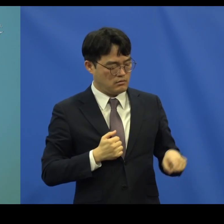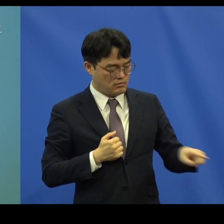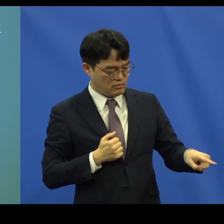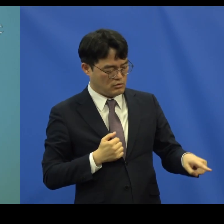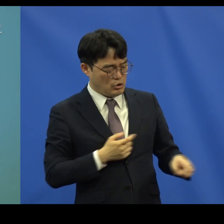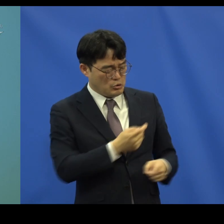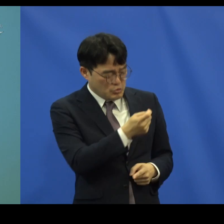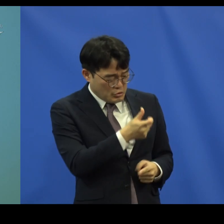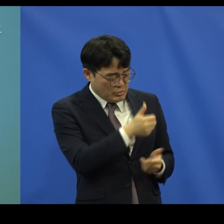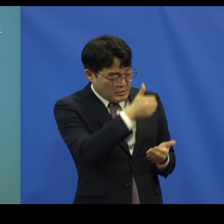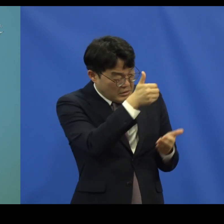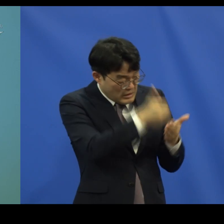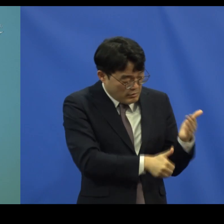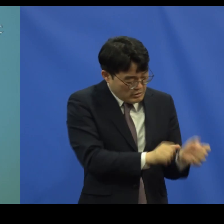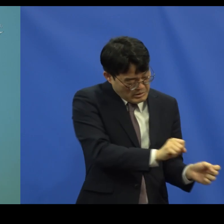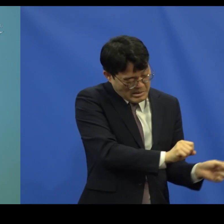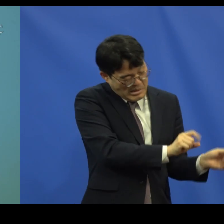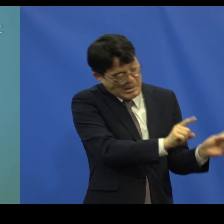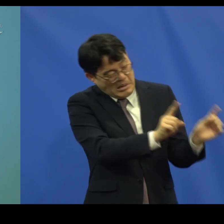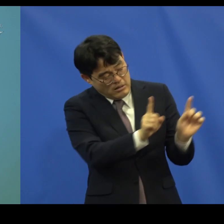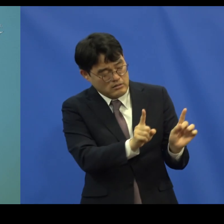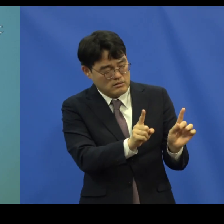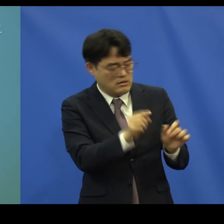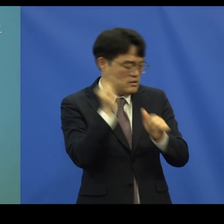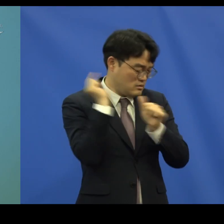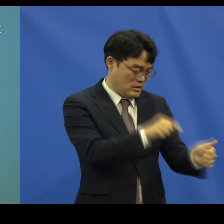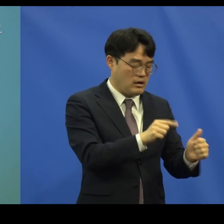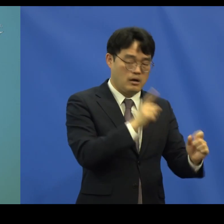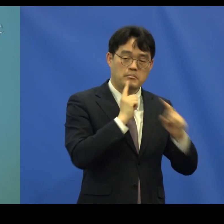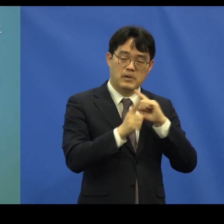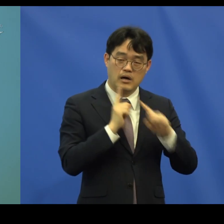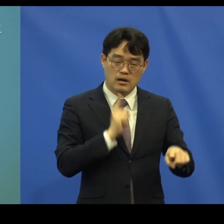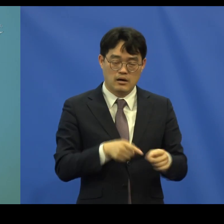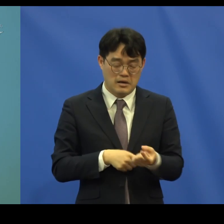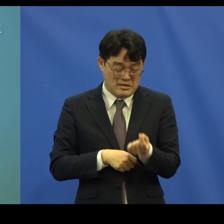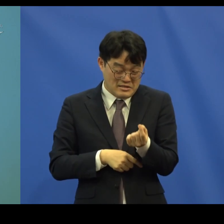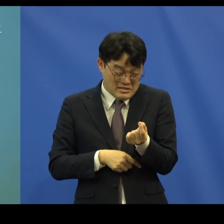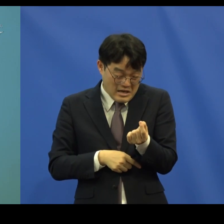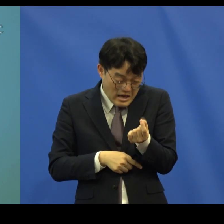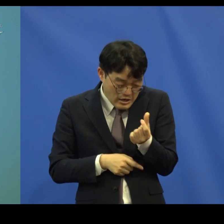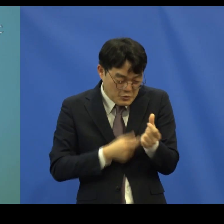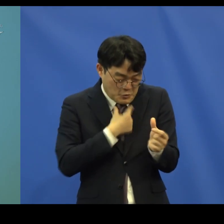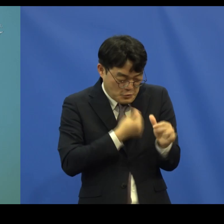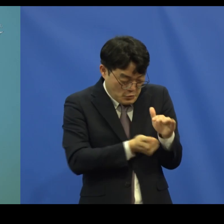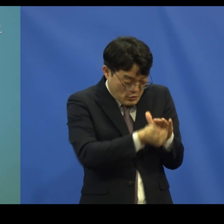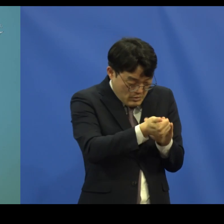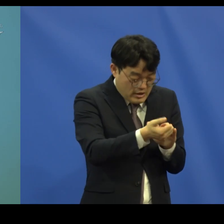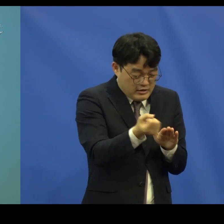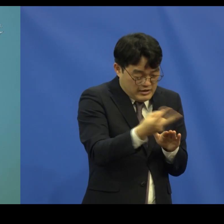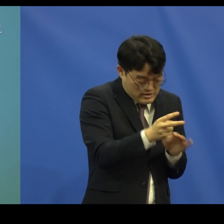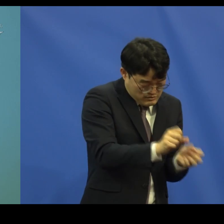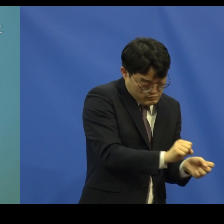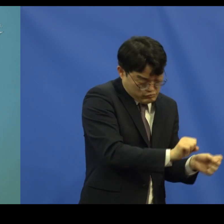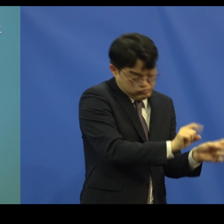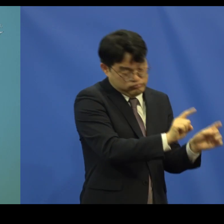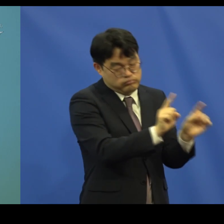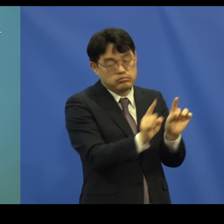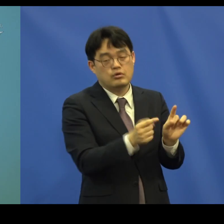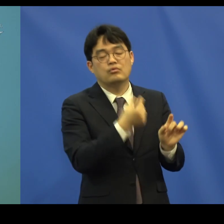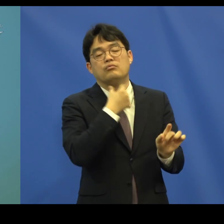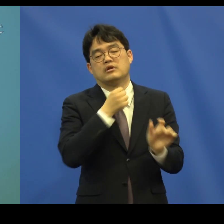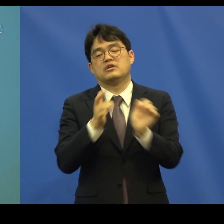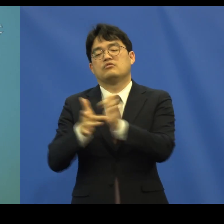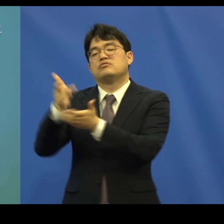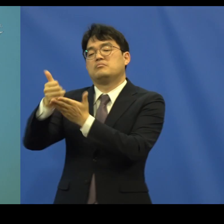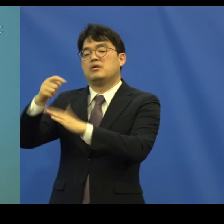남아있는 것을 회생시켜야 된다. 작은 불씨를 살려서 일으키기를 원하시는 주님의 마음을 오늘 여기서